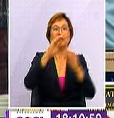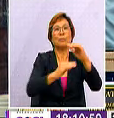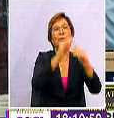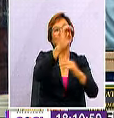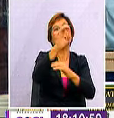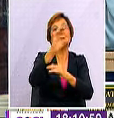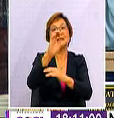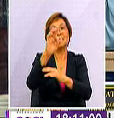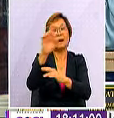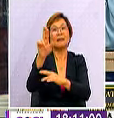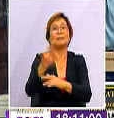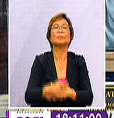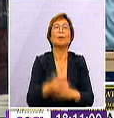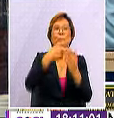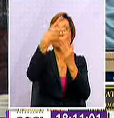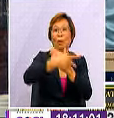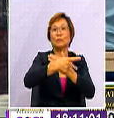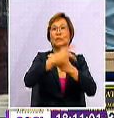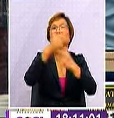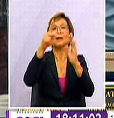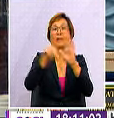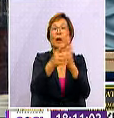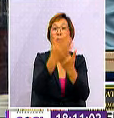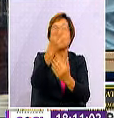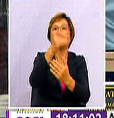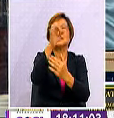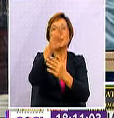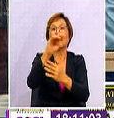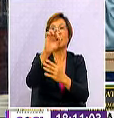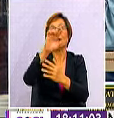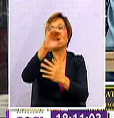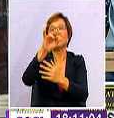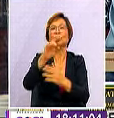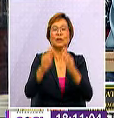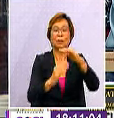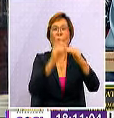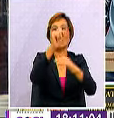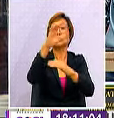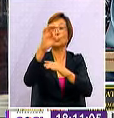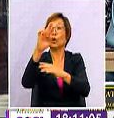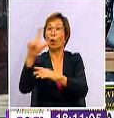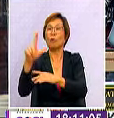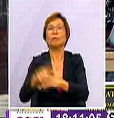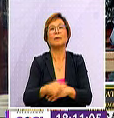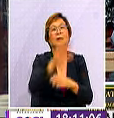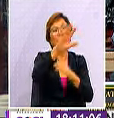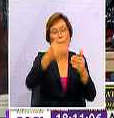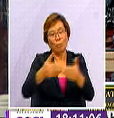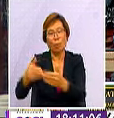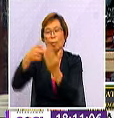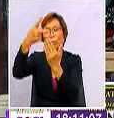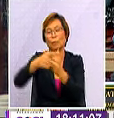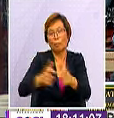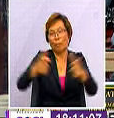Kelima, projek infrastruktur di kawasan perindustrian Samalaju, Sarawak di bawah SKOR. Dan kelima, penyambungan